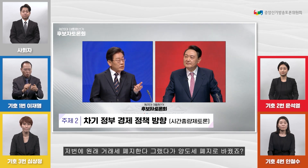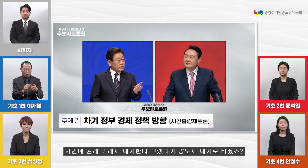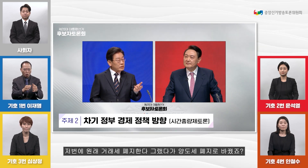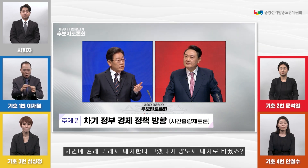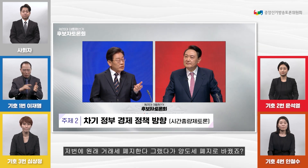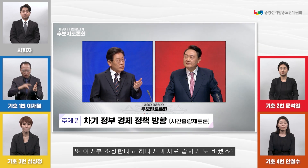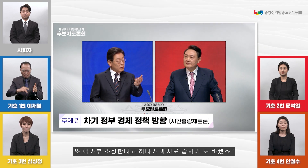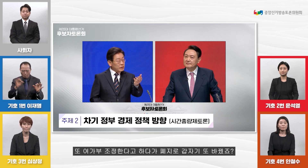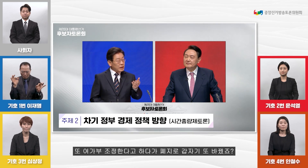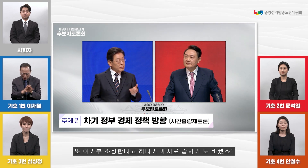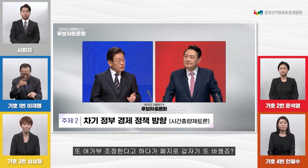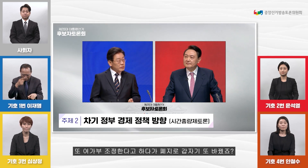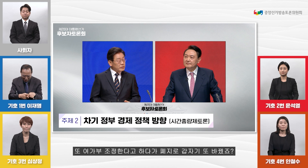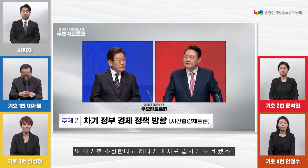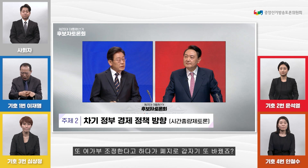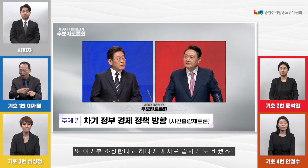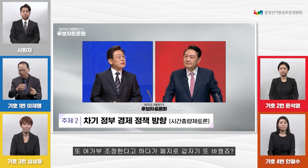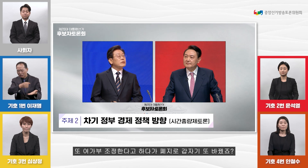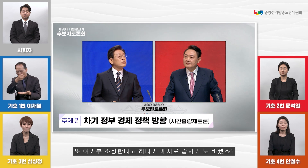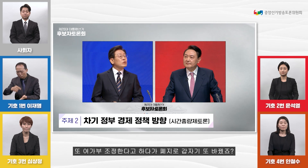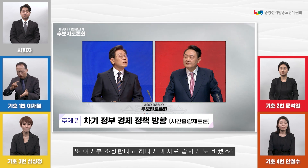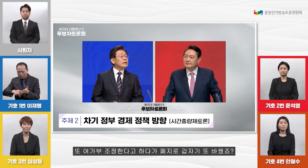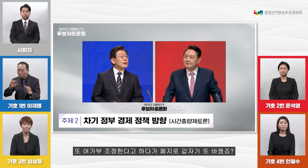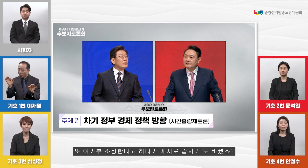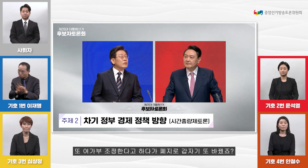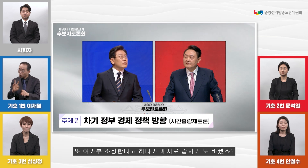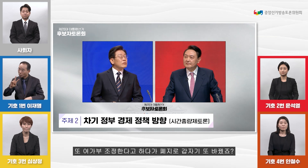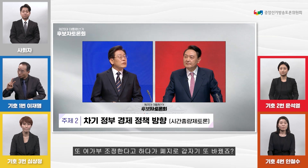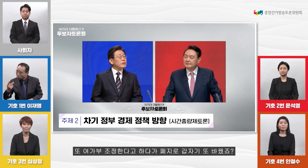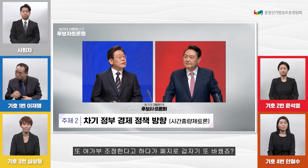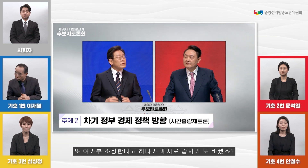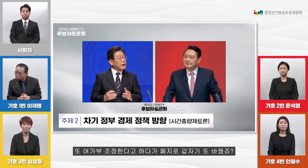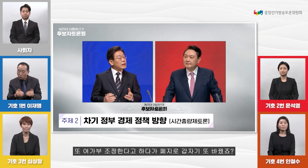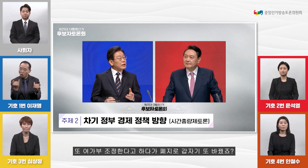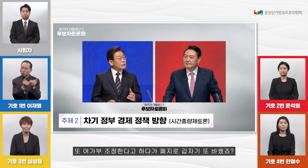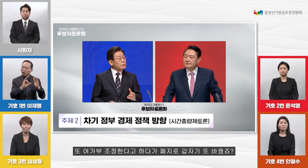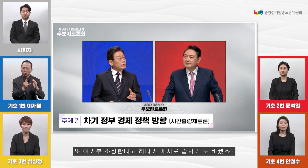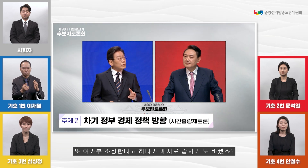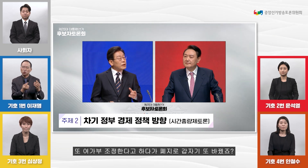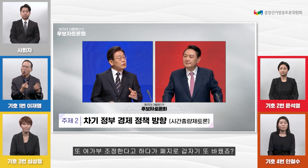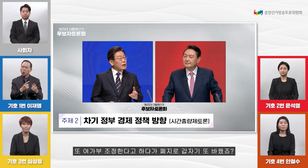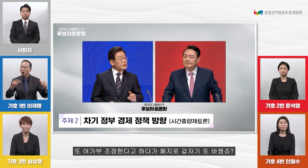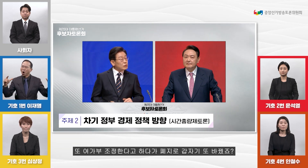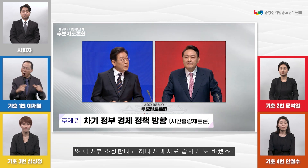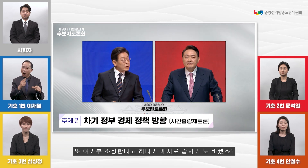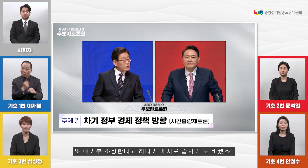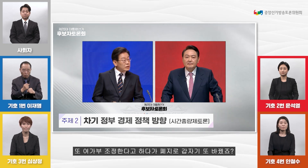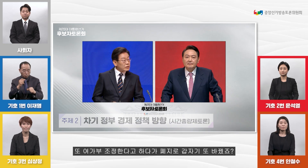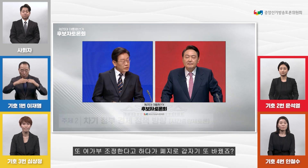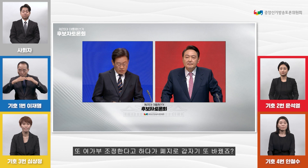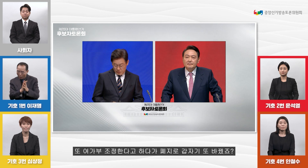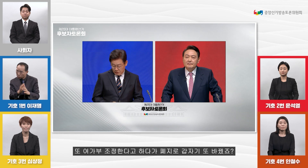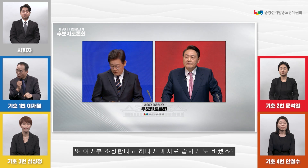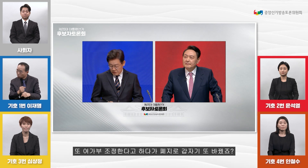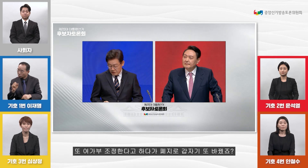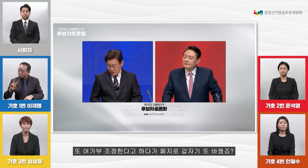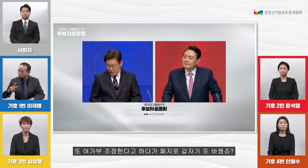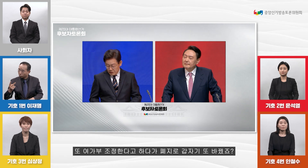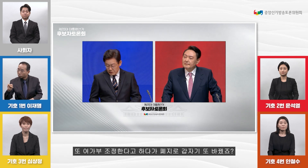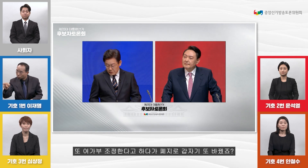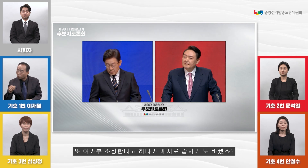바꿨죠. 또 여가부 조정한다고 하다가 폐지로 갑자기 또 바꿨죠.